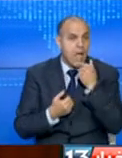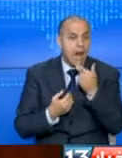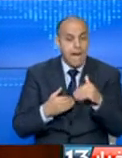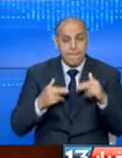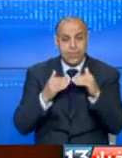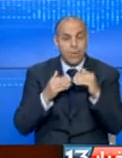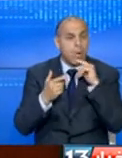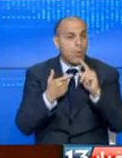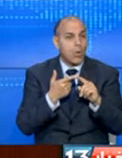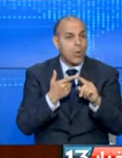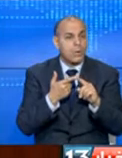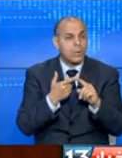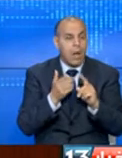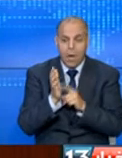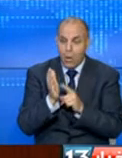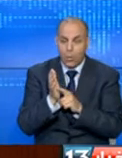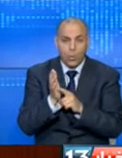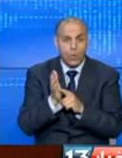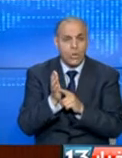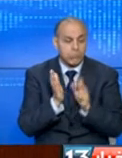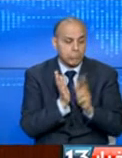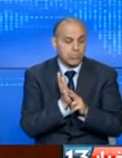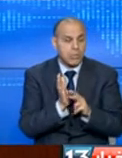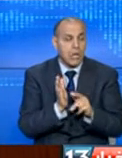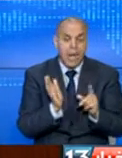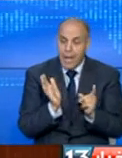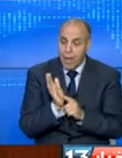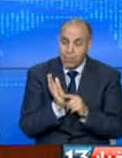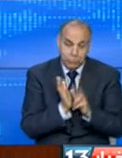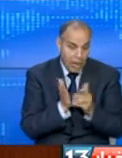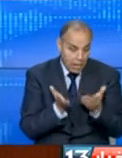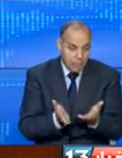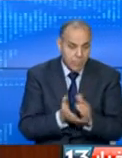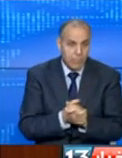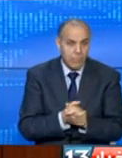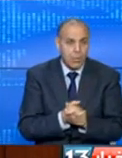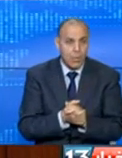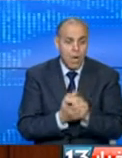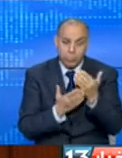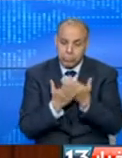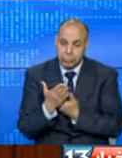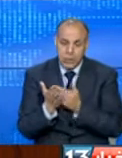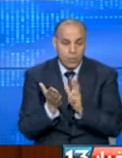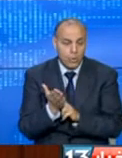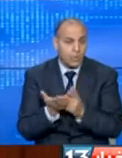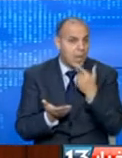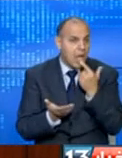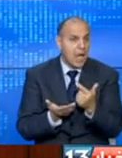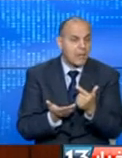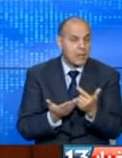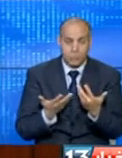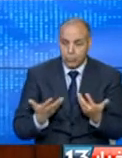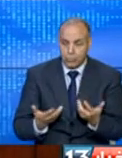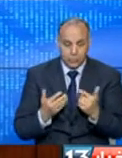مستوى القوانين التطبيقية، القوانين التطبيقية أو النصوص التطبيقية هنا